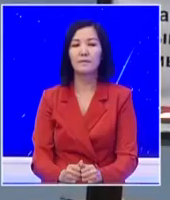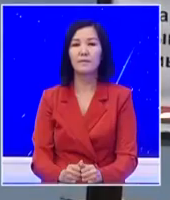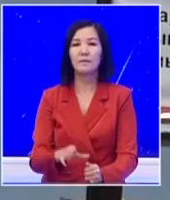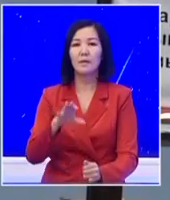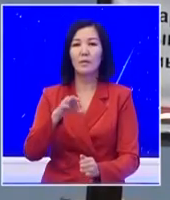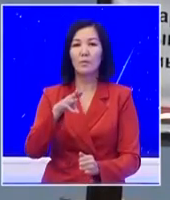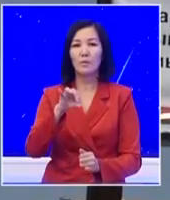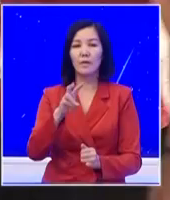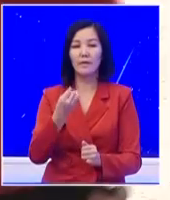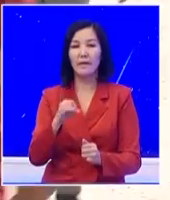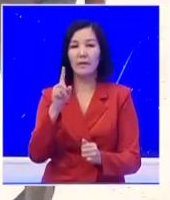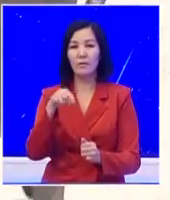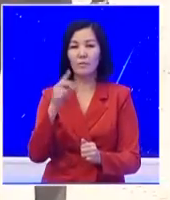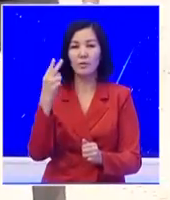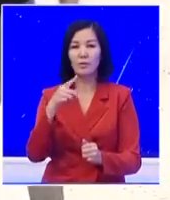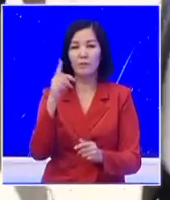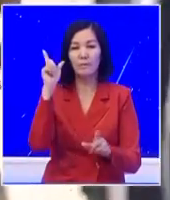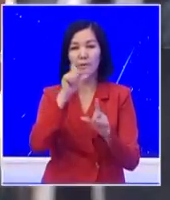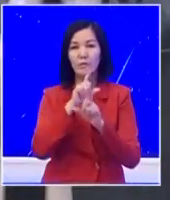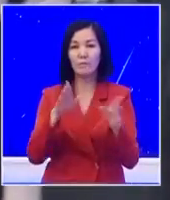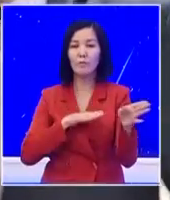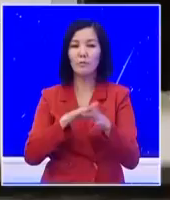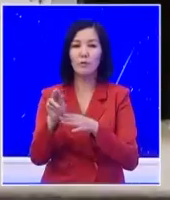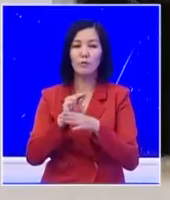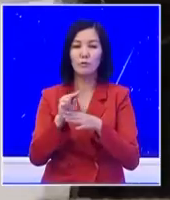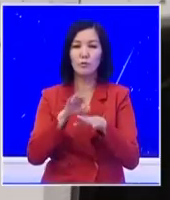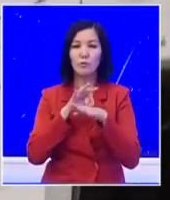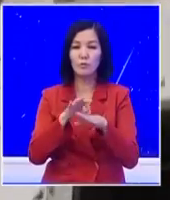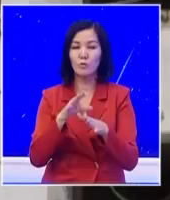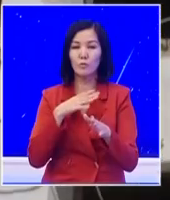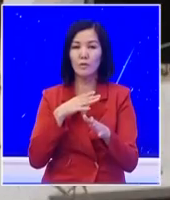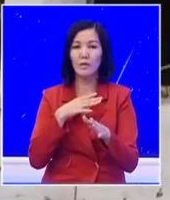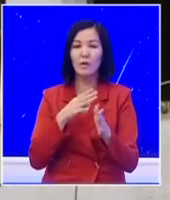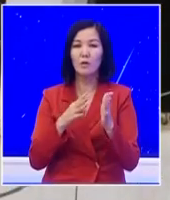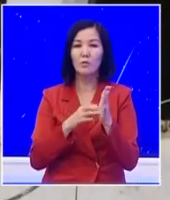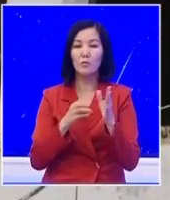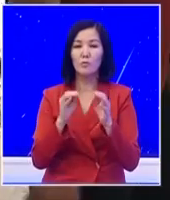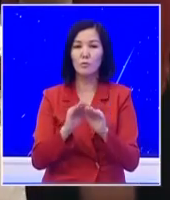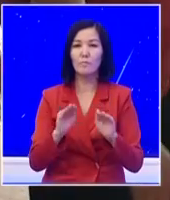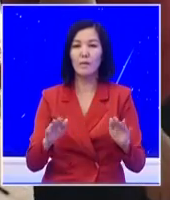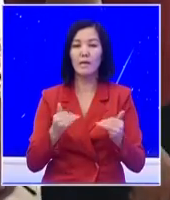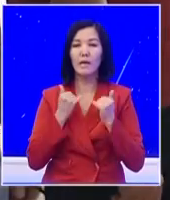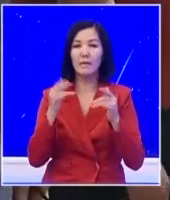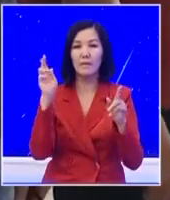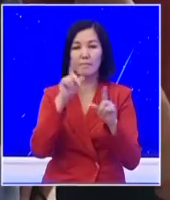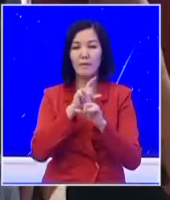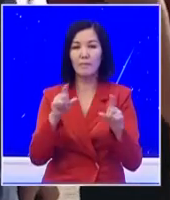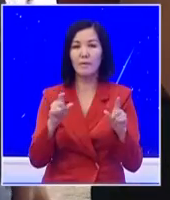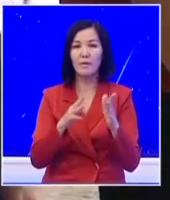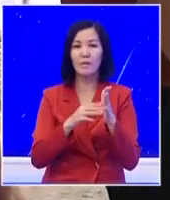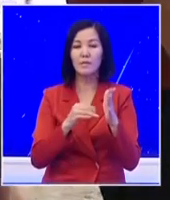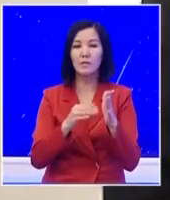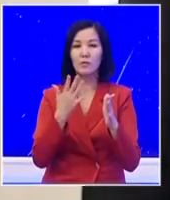Өтенай ауылындағы номер 21-ші орта мектепке де күрделі жөндеу жұмыстары жүргізілуде. 900 оқушыға арналған бұл білім ордасына